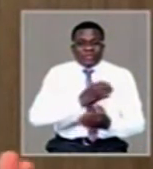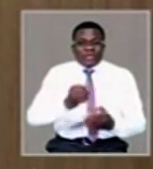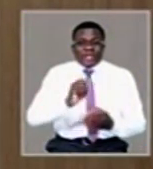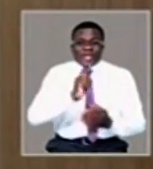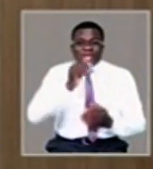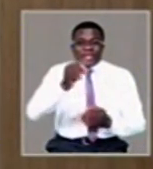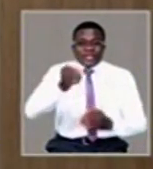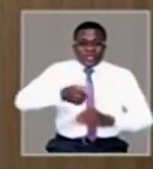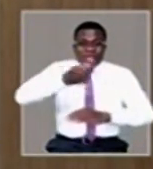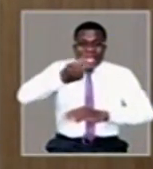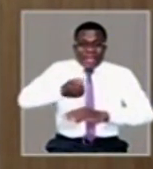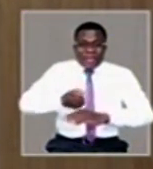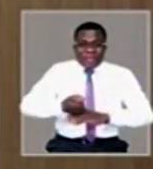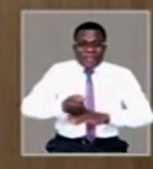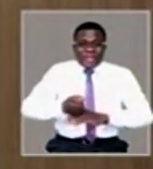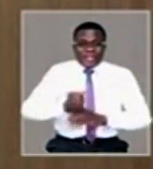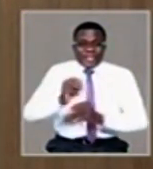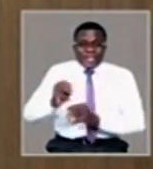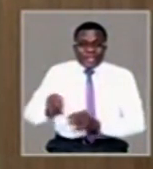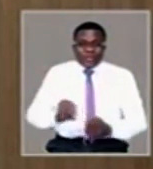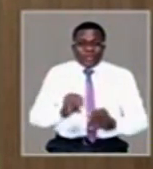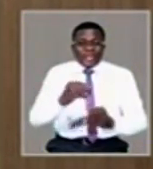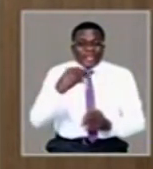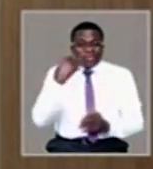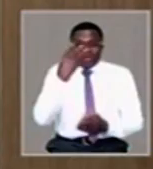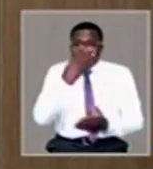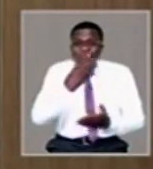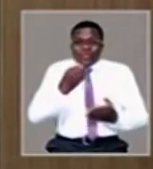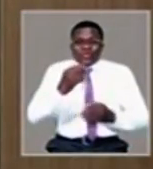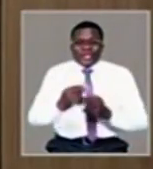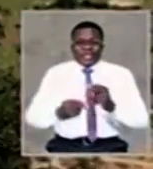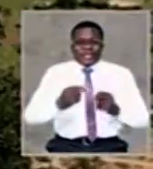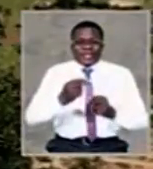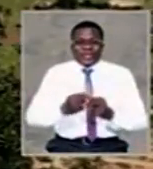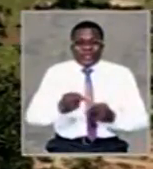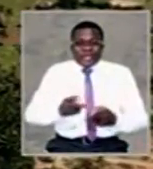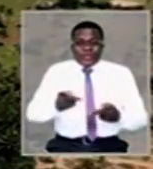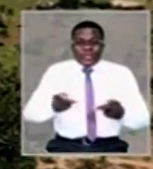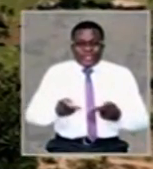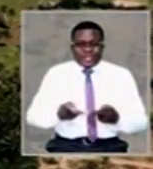sera implanté d'une manière qui respecte la beauté naturelle du site,